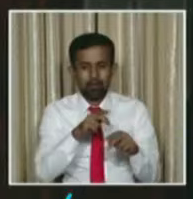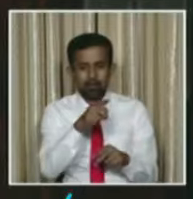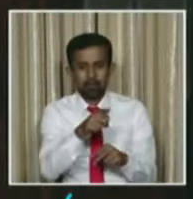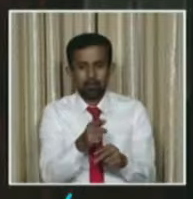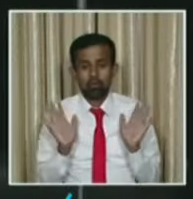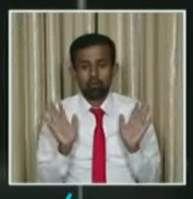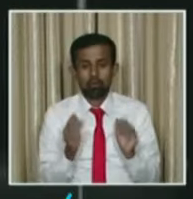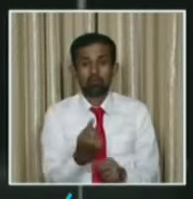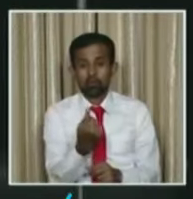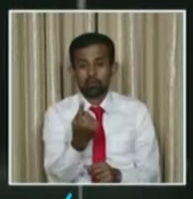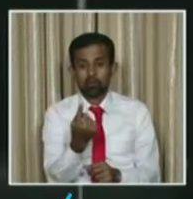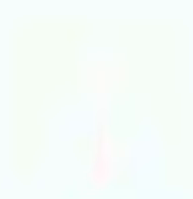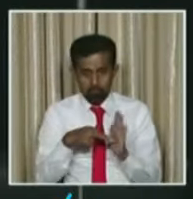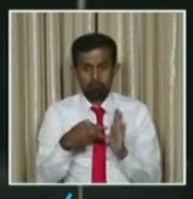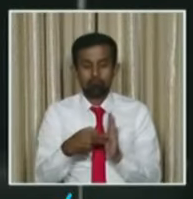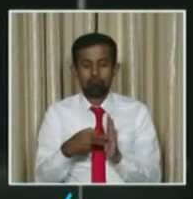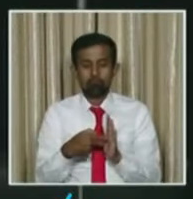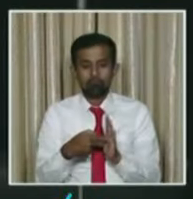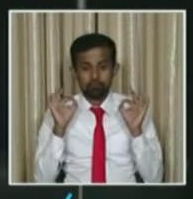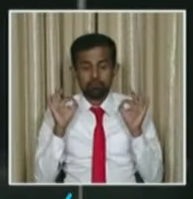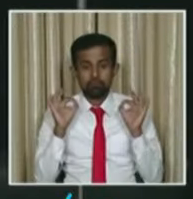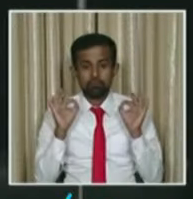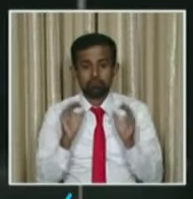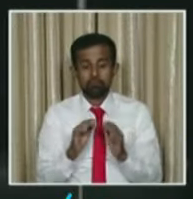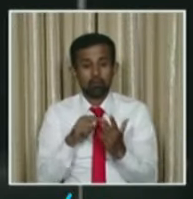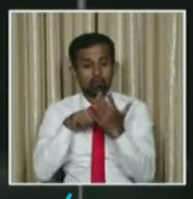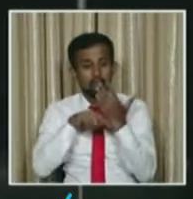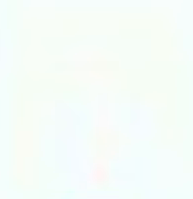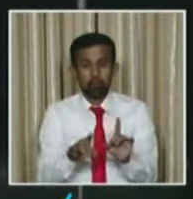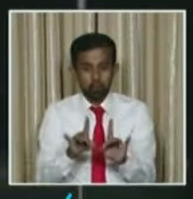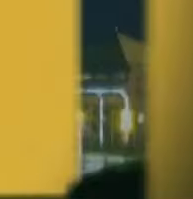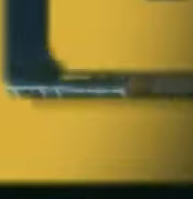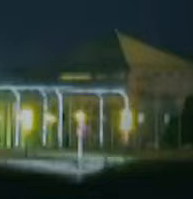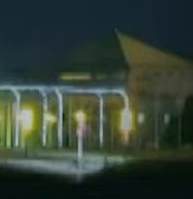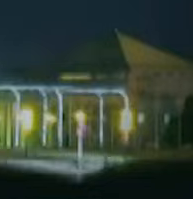Himita Bara Dena Eka Me Vyapatiyat Itama Ihala Winu